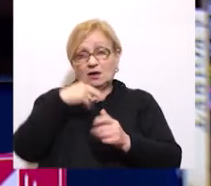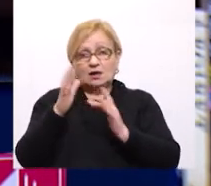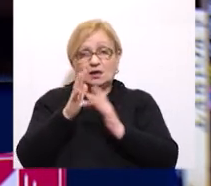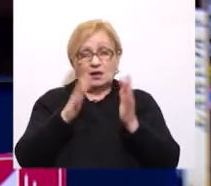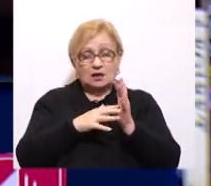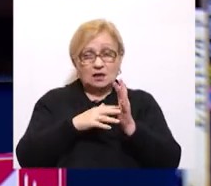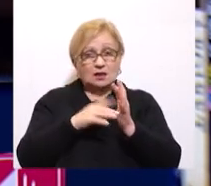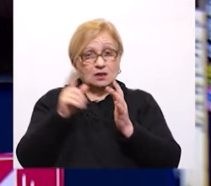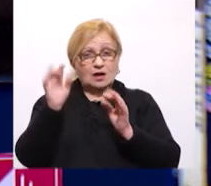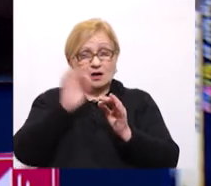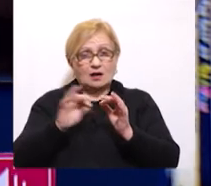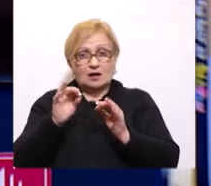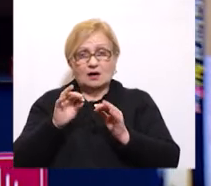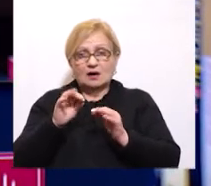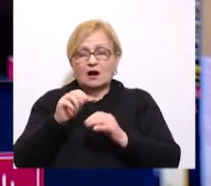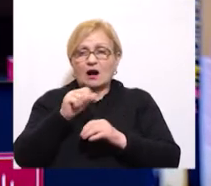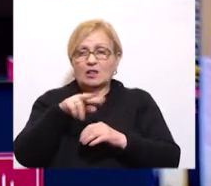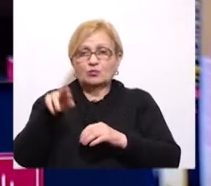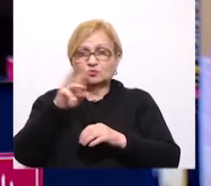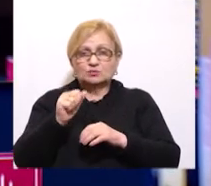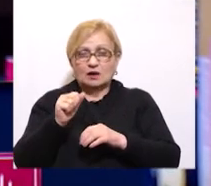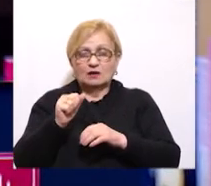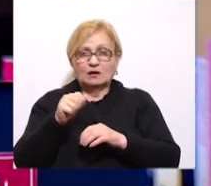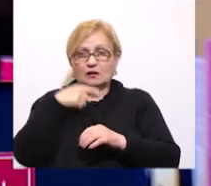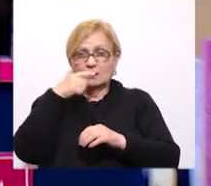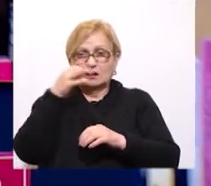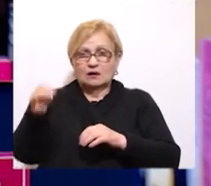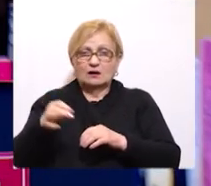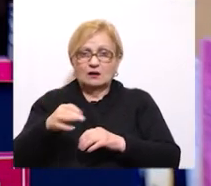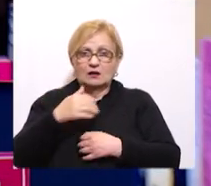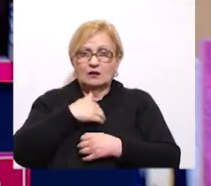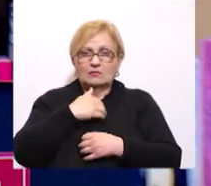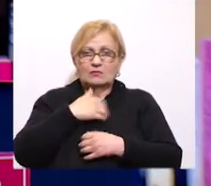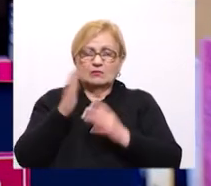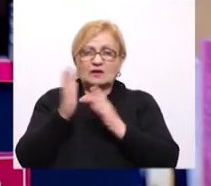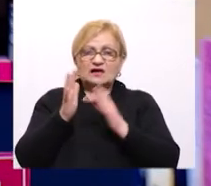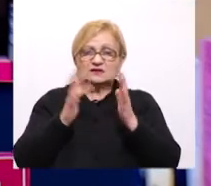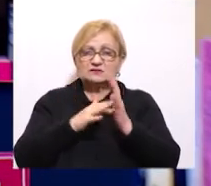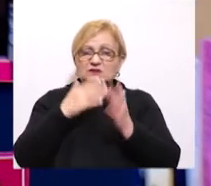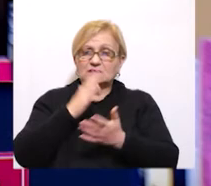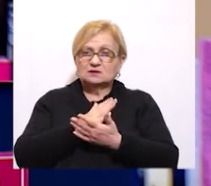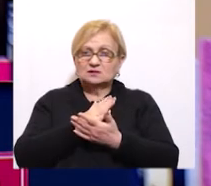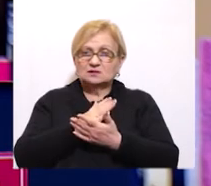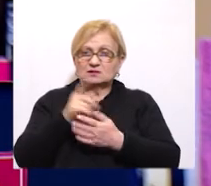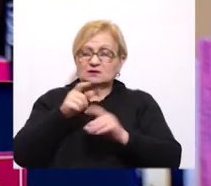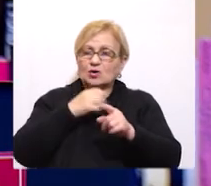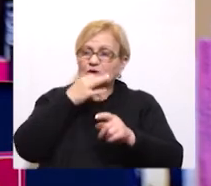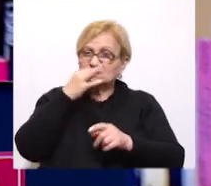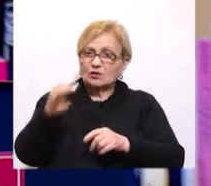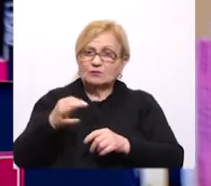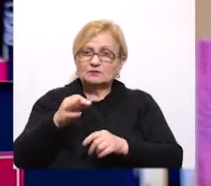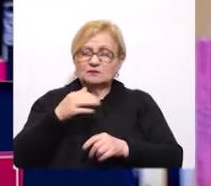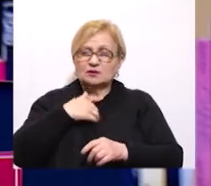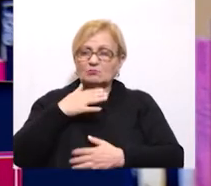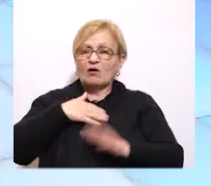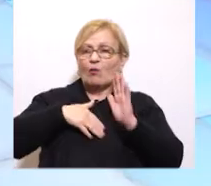სალოცავებს უგინებენ. ალუდა არაერთხელ ეტყვის თავის მეტოქეს: მე ქრისტიანი ვარო. ამით ის ხას უსვამს